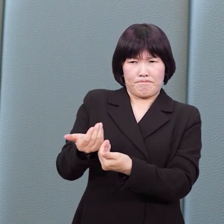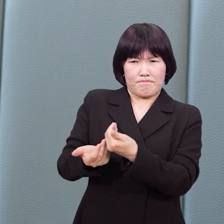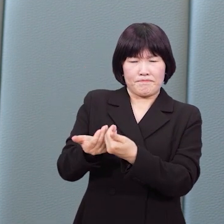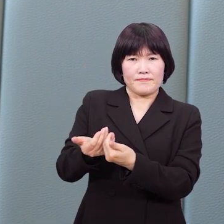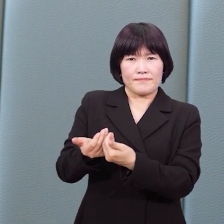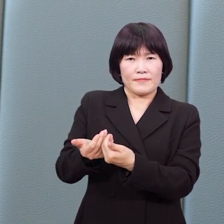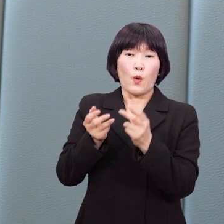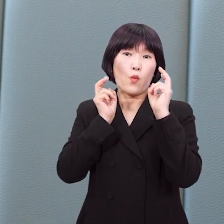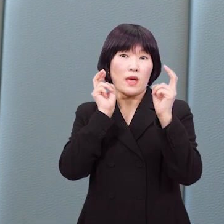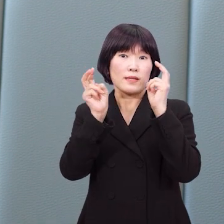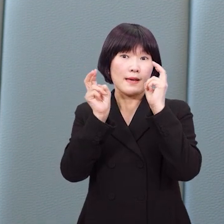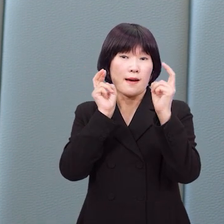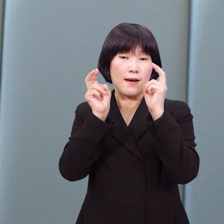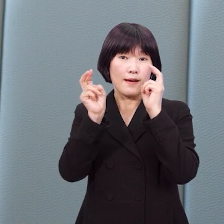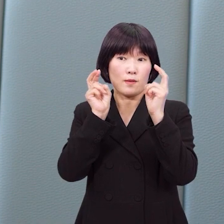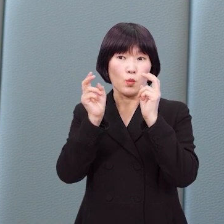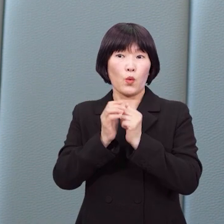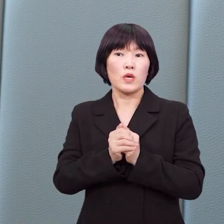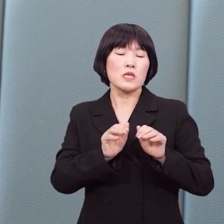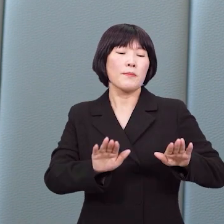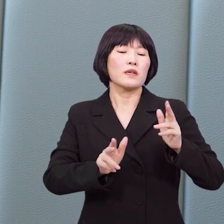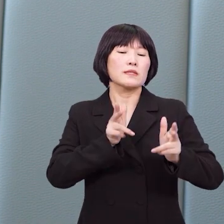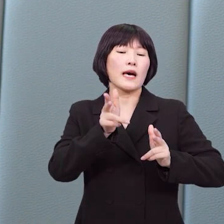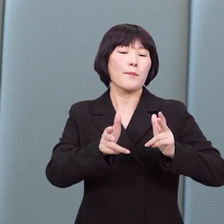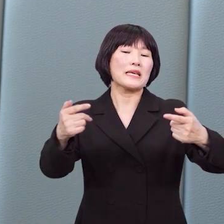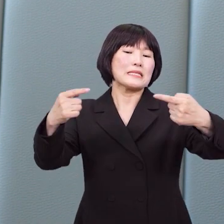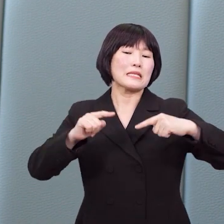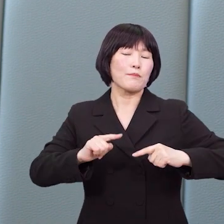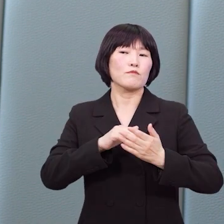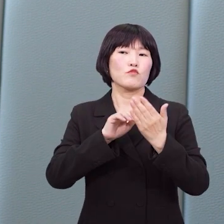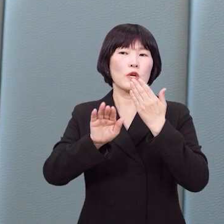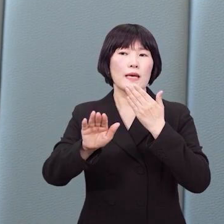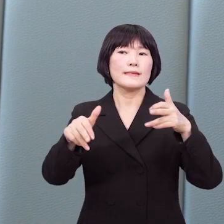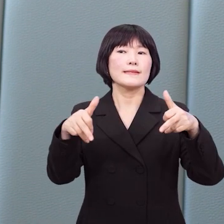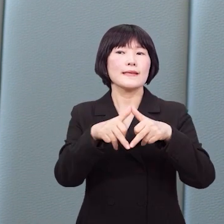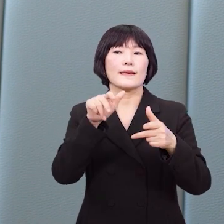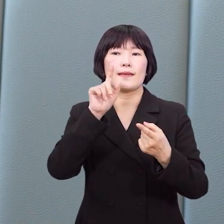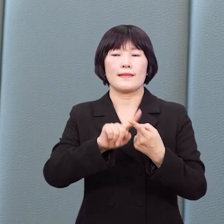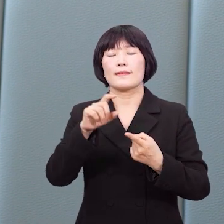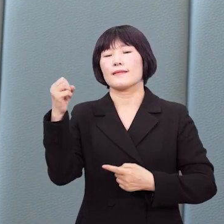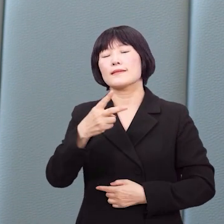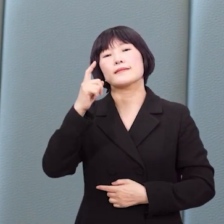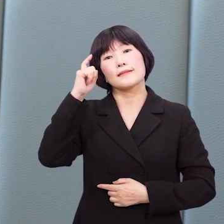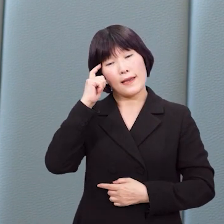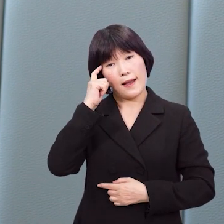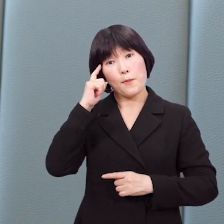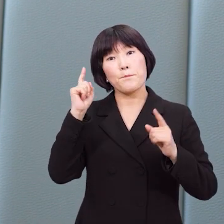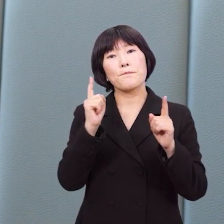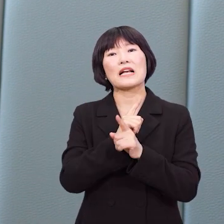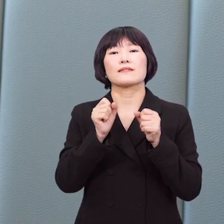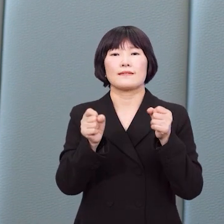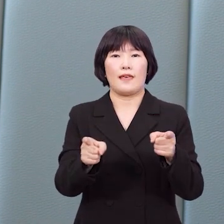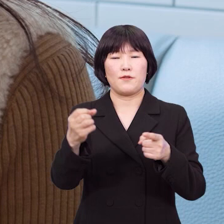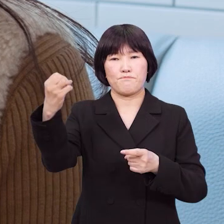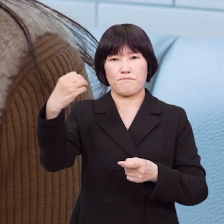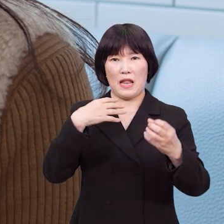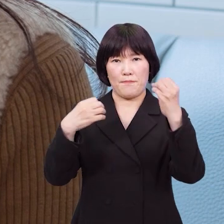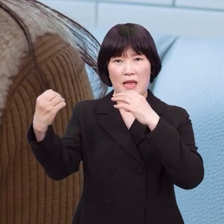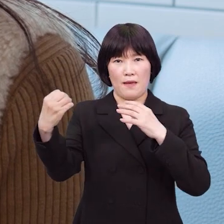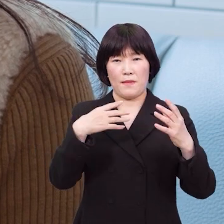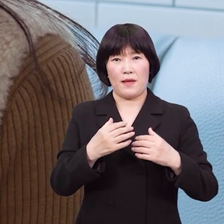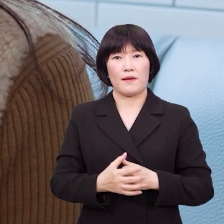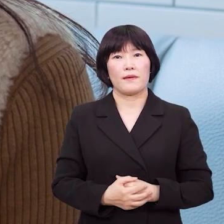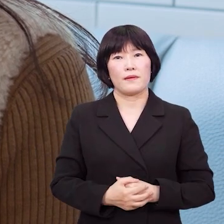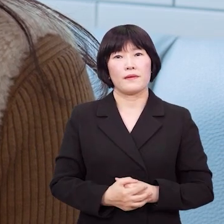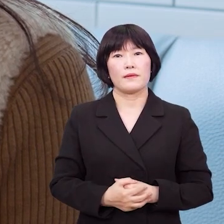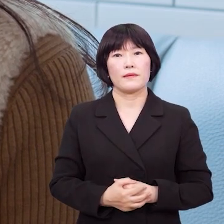계기가 되었다고 말씀하시기도 합니다. 이처럼 본 사업은 장애인의 취업에 좋은 영향을 미치고